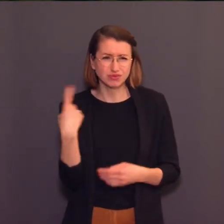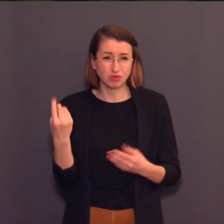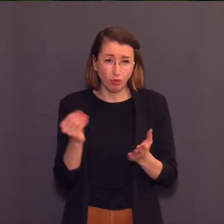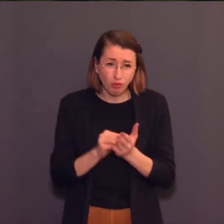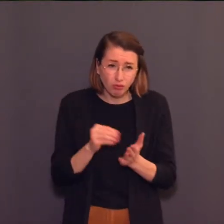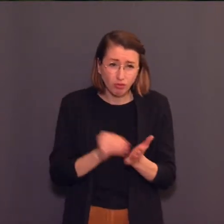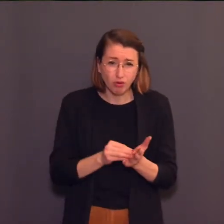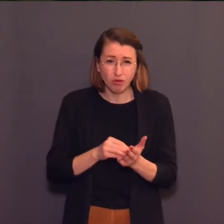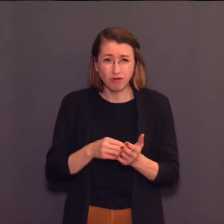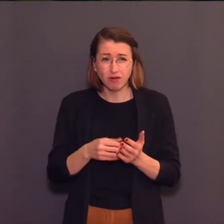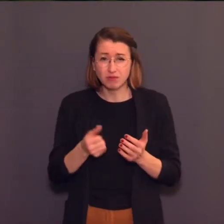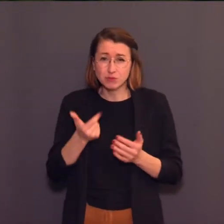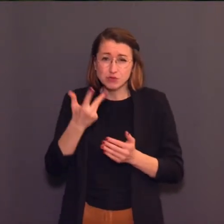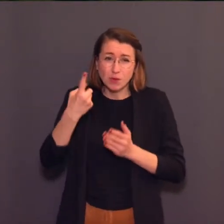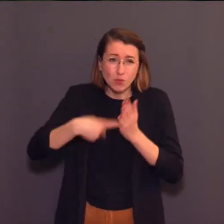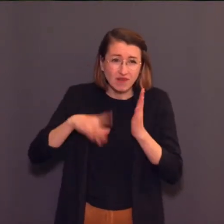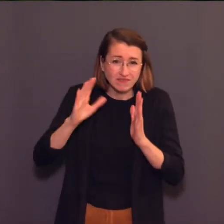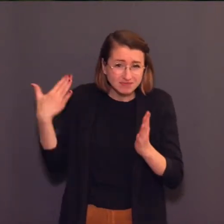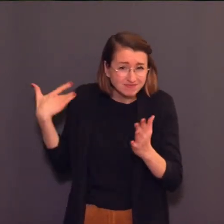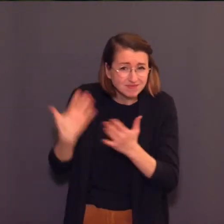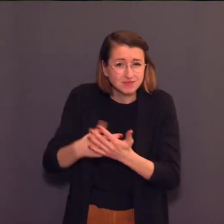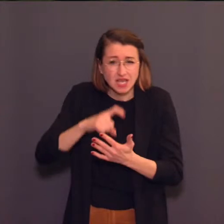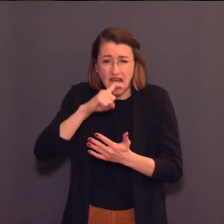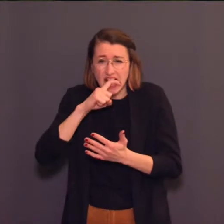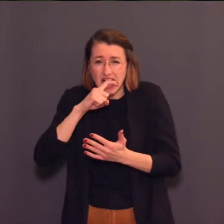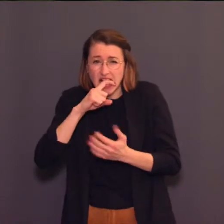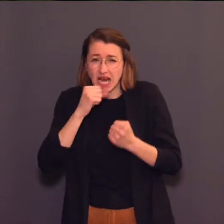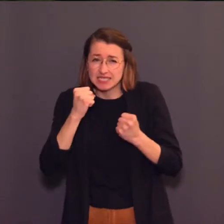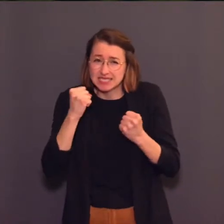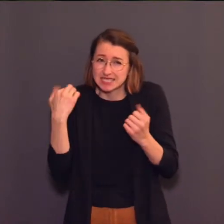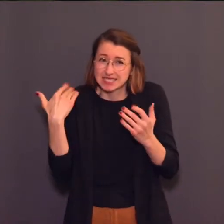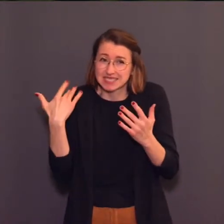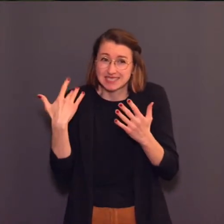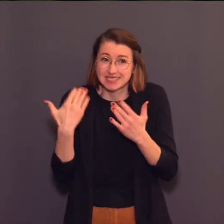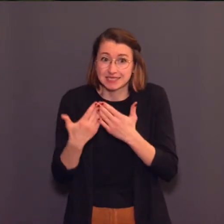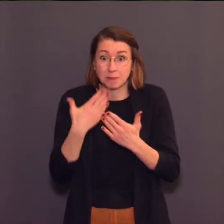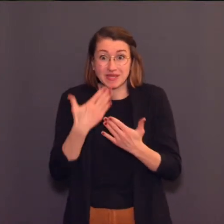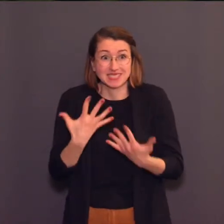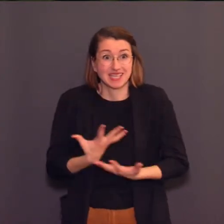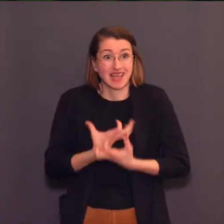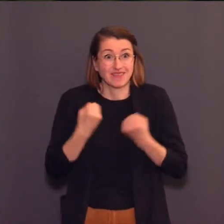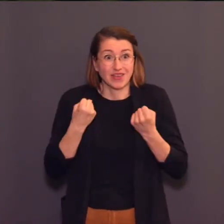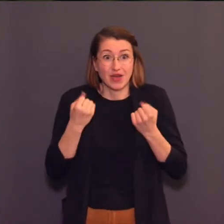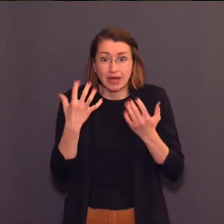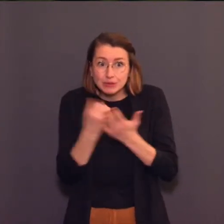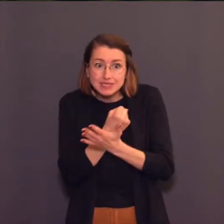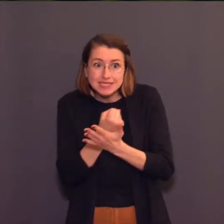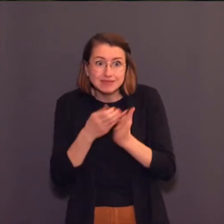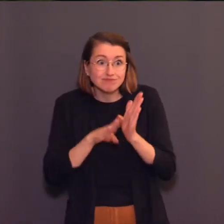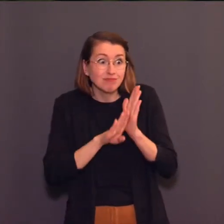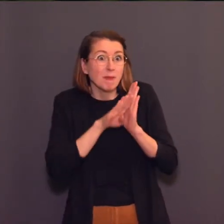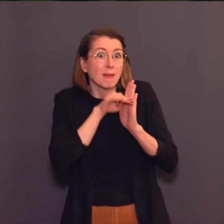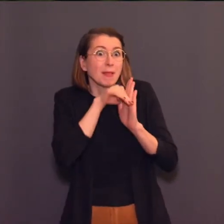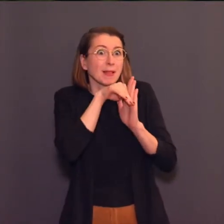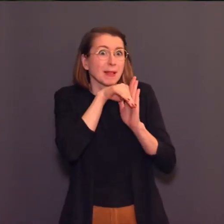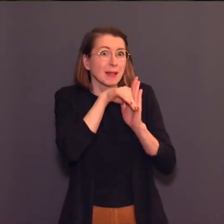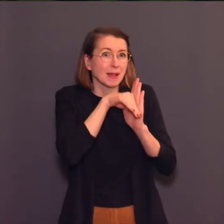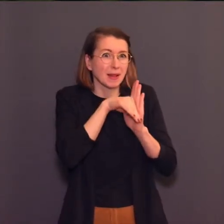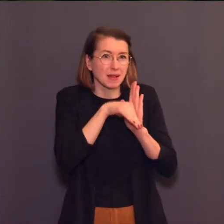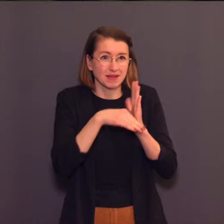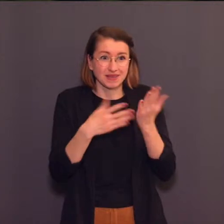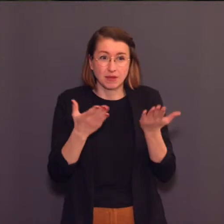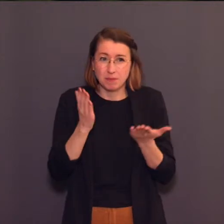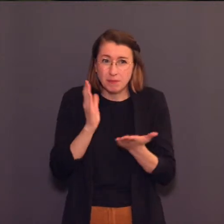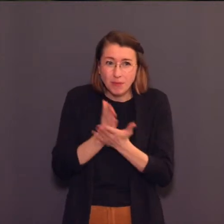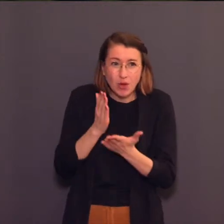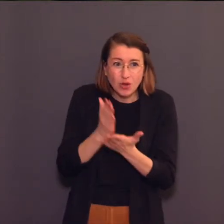grands efforts, nous avons réussi à maîtriser les courbes et il semble injuste donc que nous ne soyons pas encore récompensés. Mais